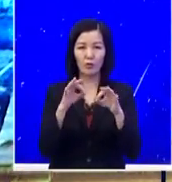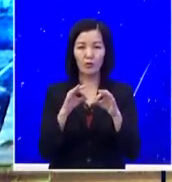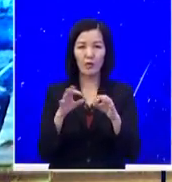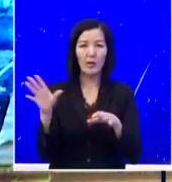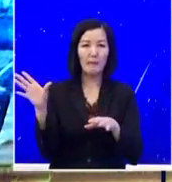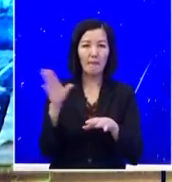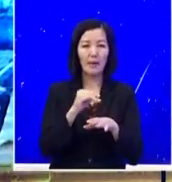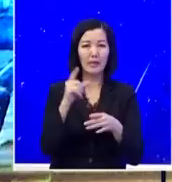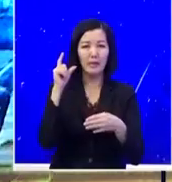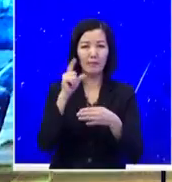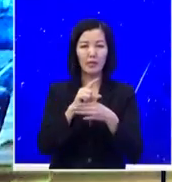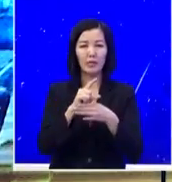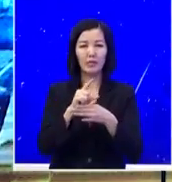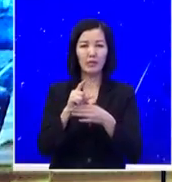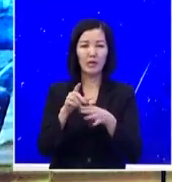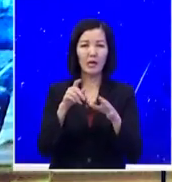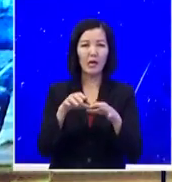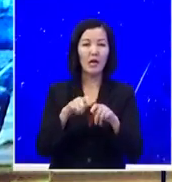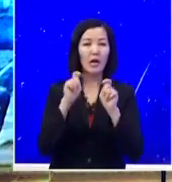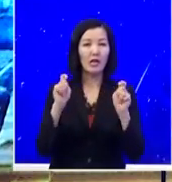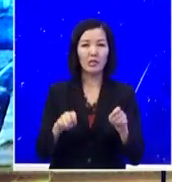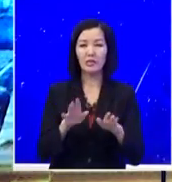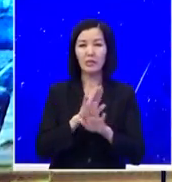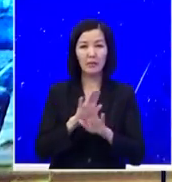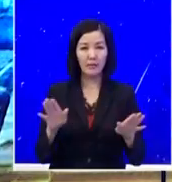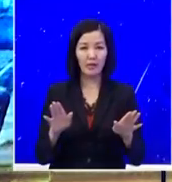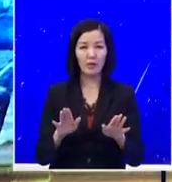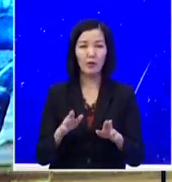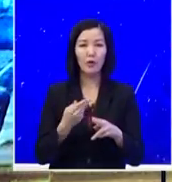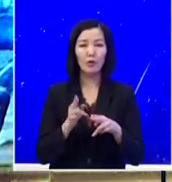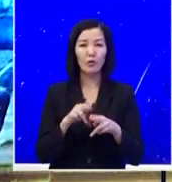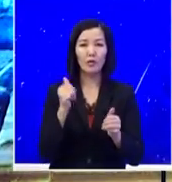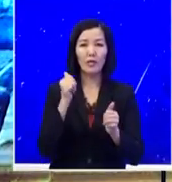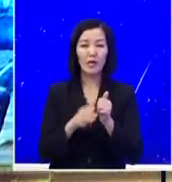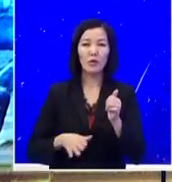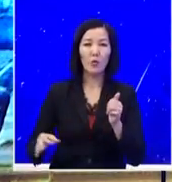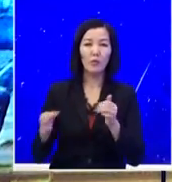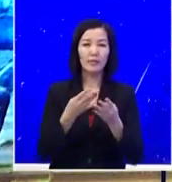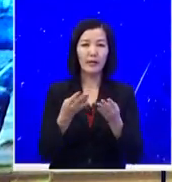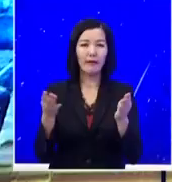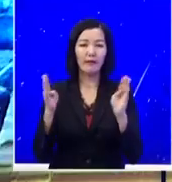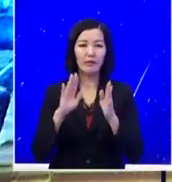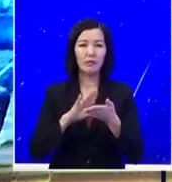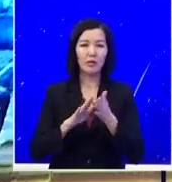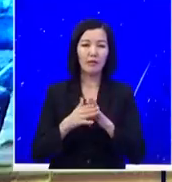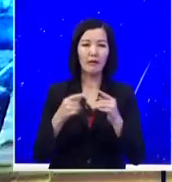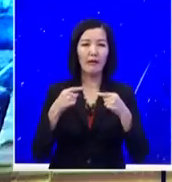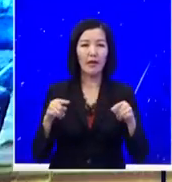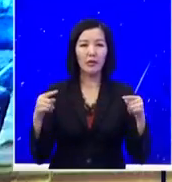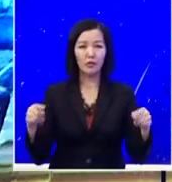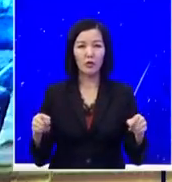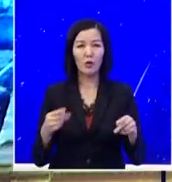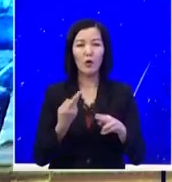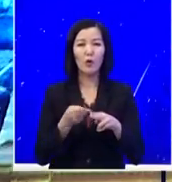еліміздегі барлық мешіттің есігі ашылады деген сөз емес. Өйткені әр облыстағы карантин жағдайы әртүрлі дейді бас мүфти.